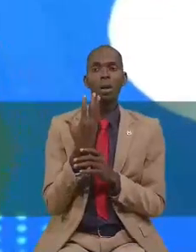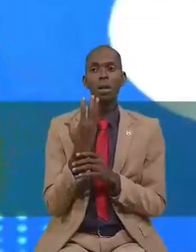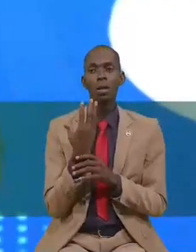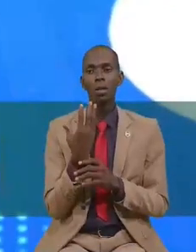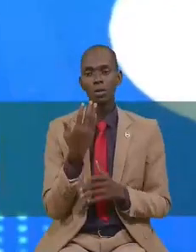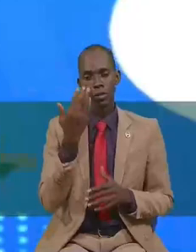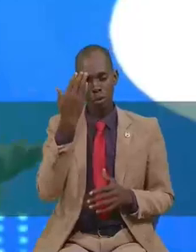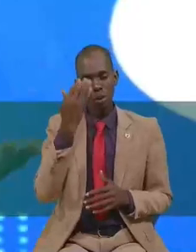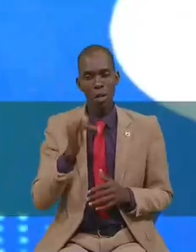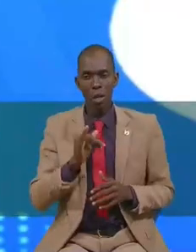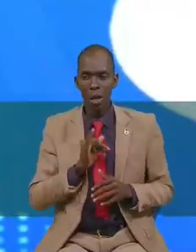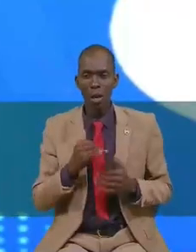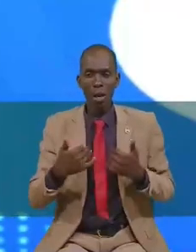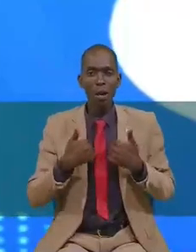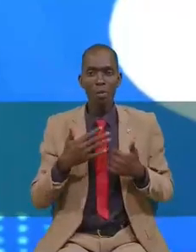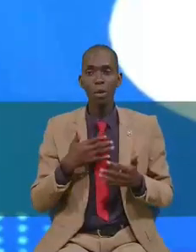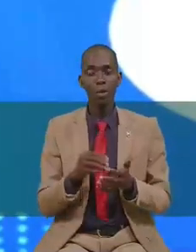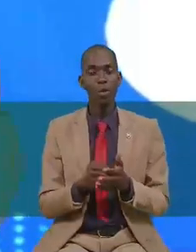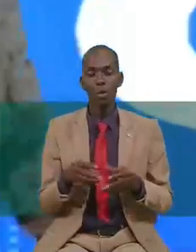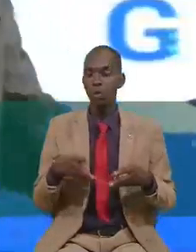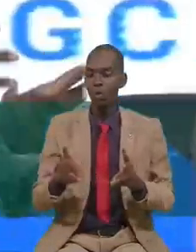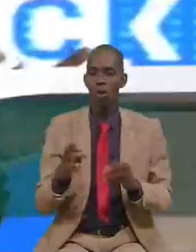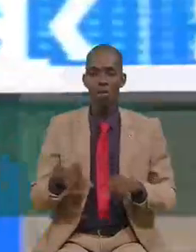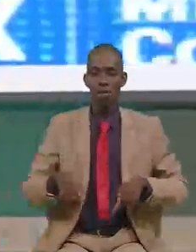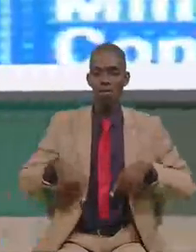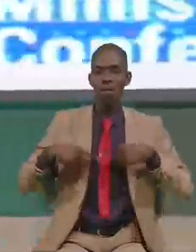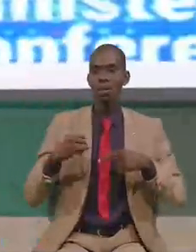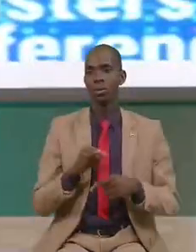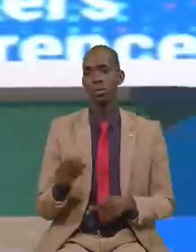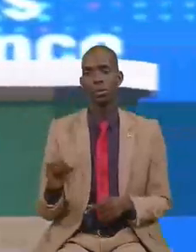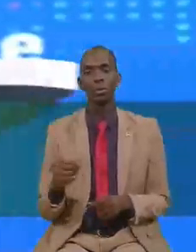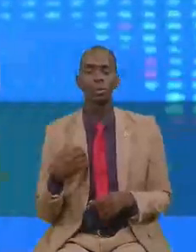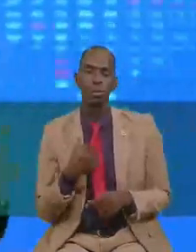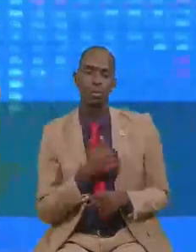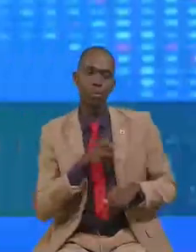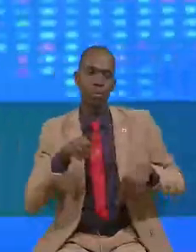j'avais aussi ma manière de vivre. Et nous étions allés à l'école.